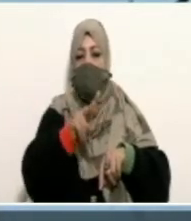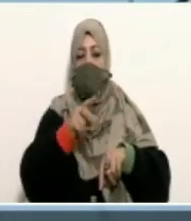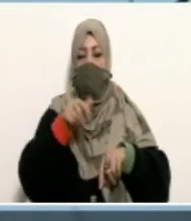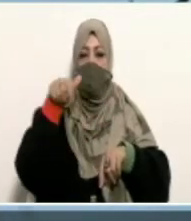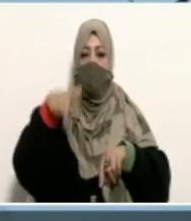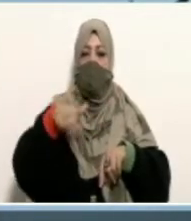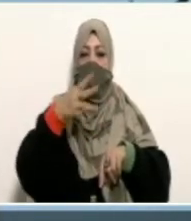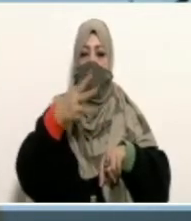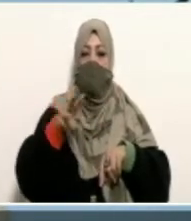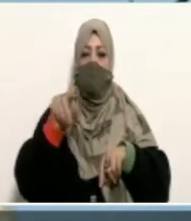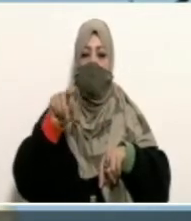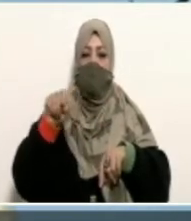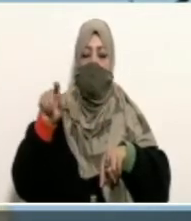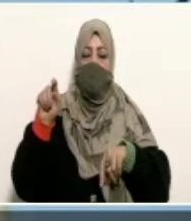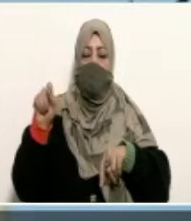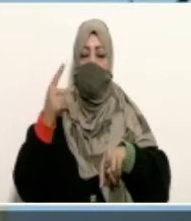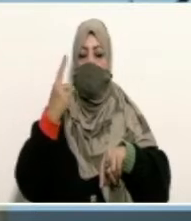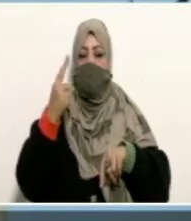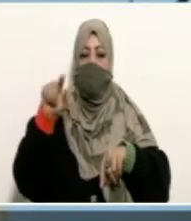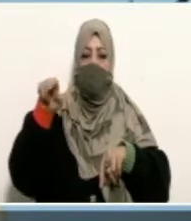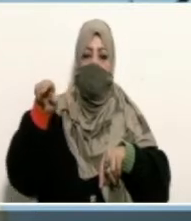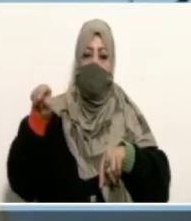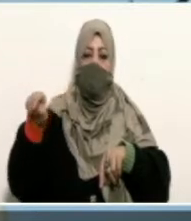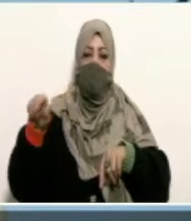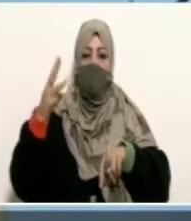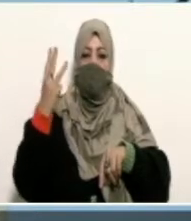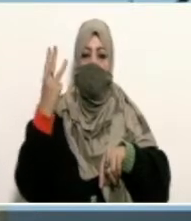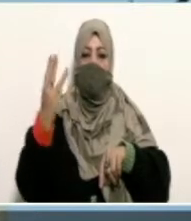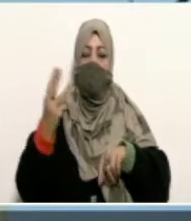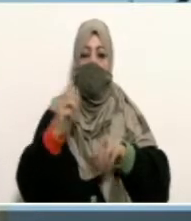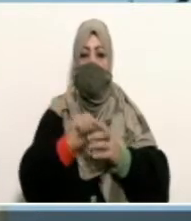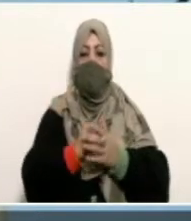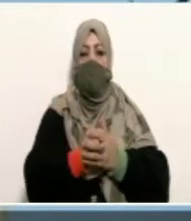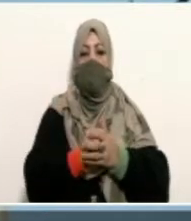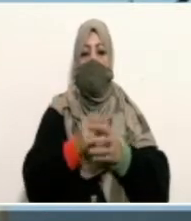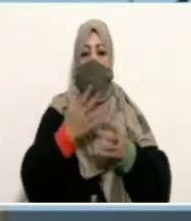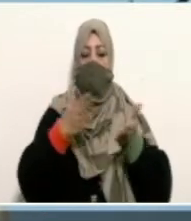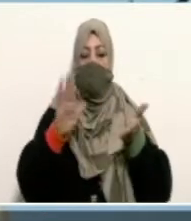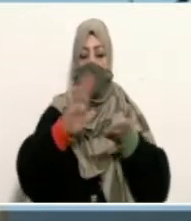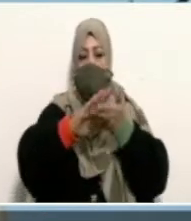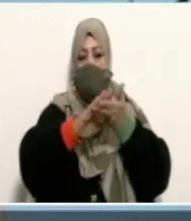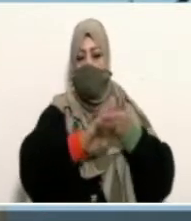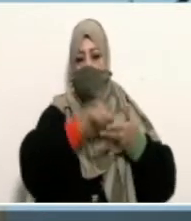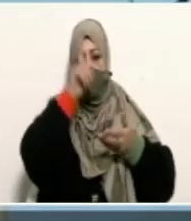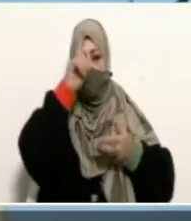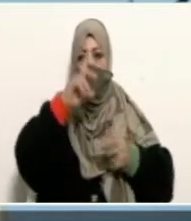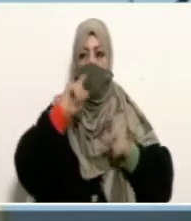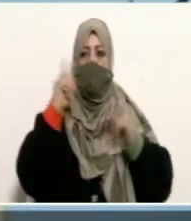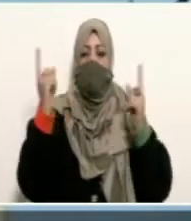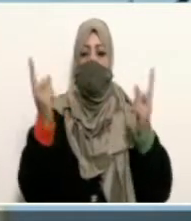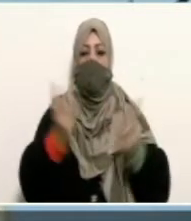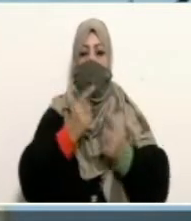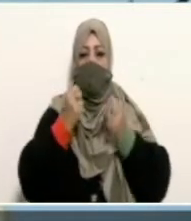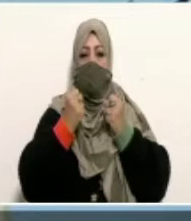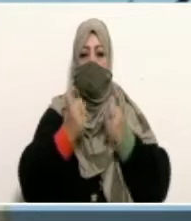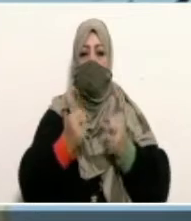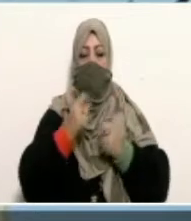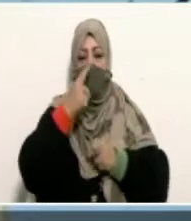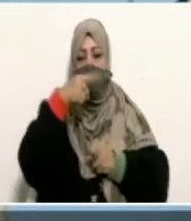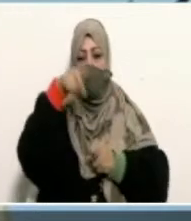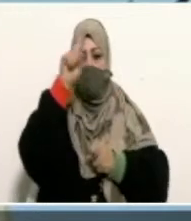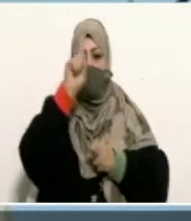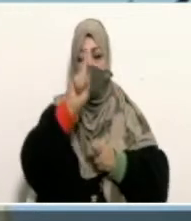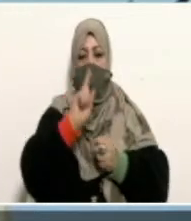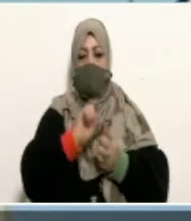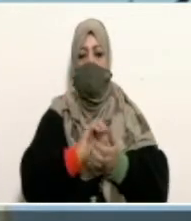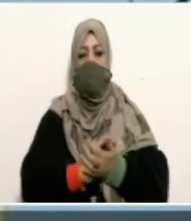021-36-0103. فعلى الله توكلنا وبه نستعين، ولا حول ولا قوة إلا بالله العلي العظيم. بداية أبتدي